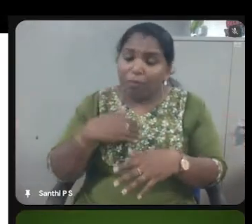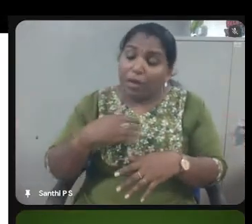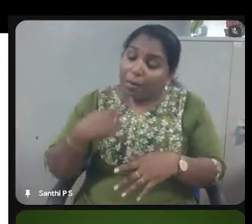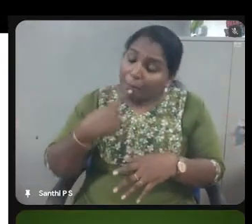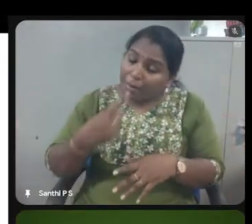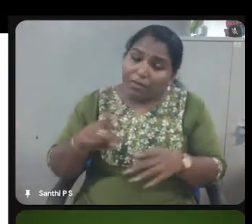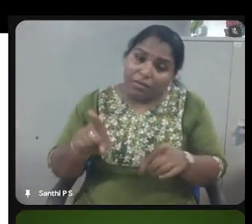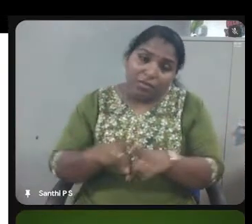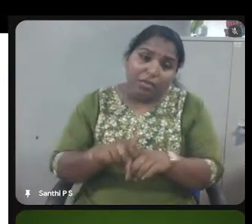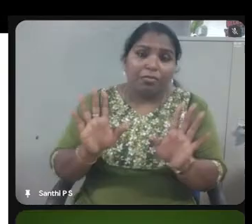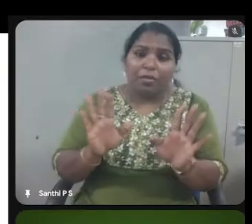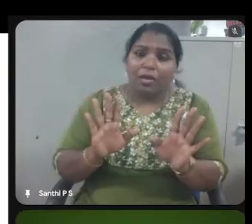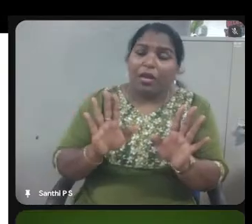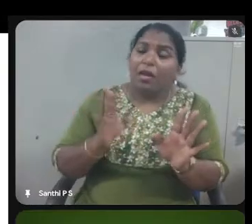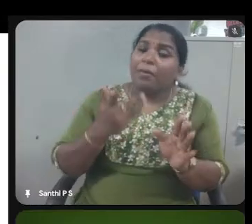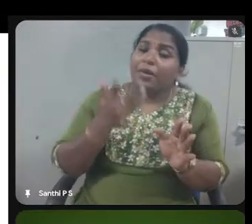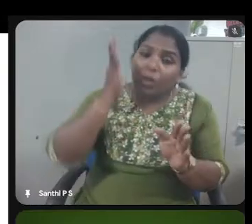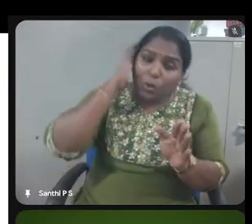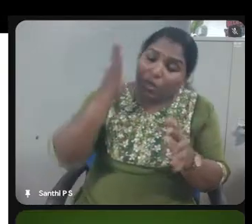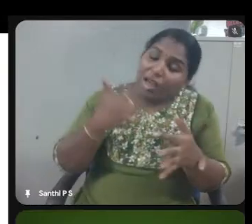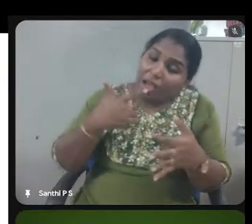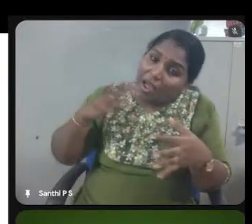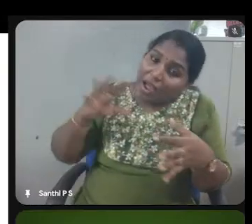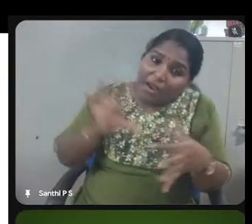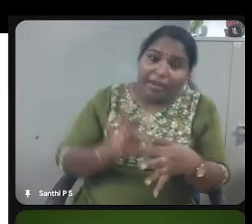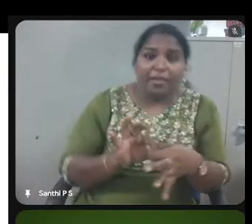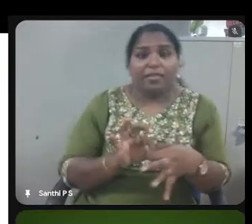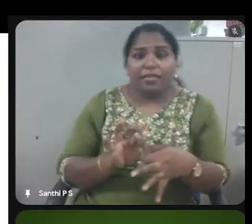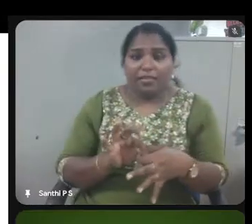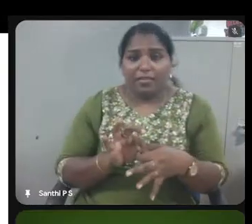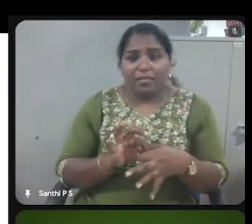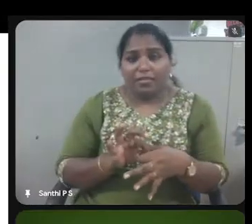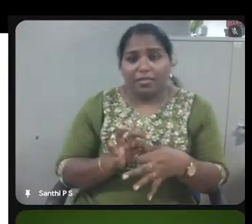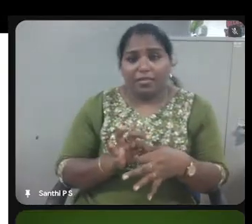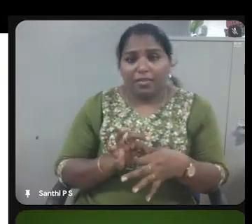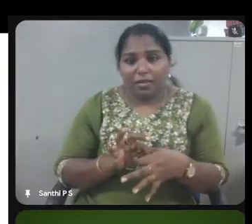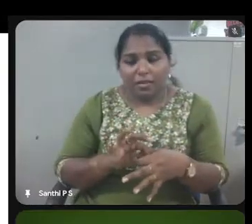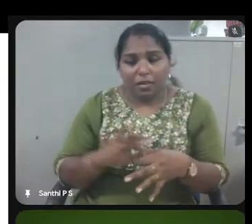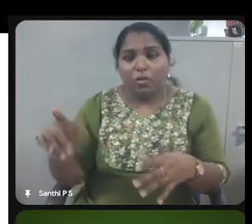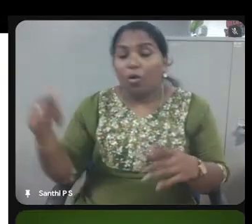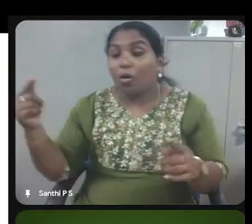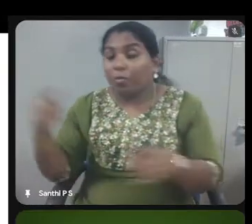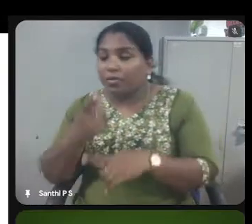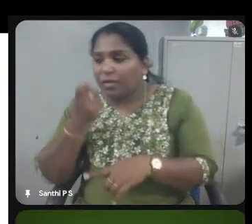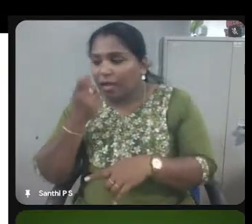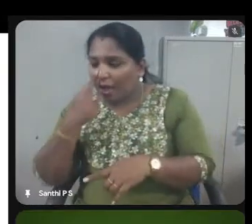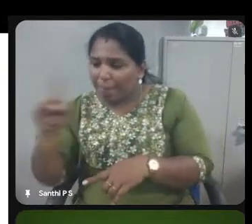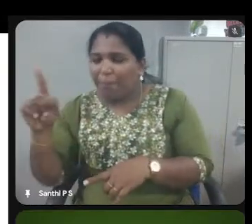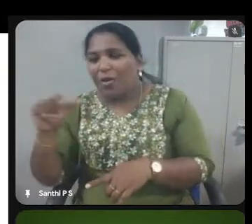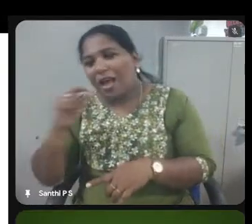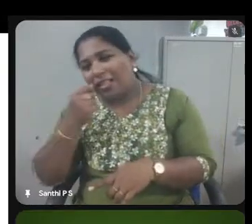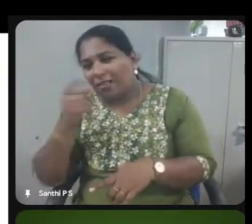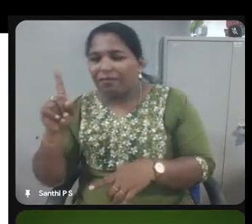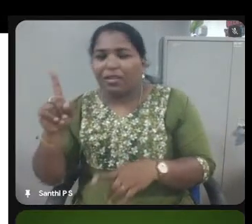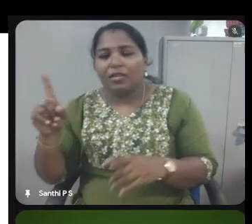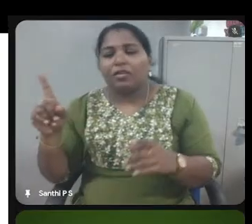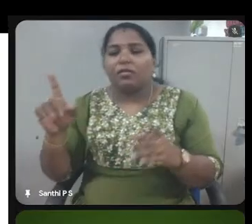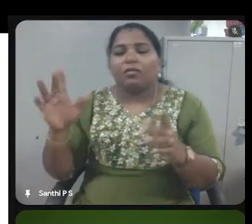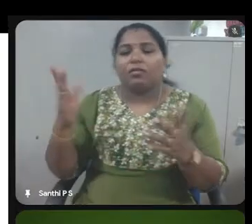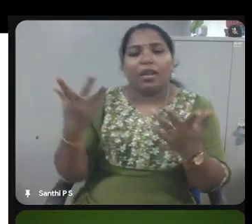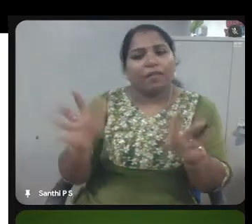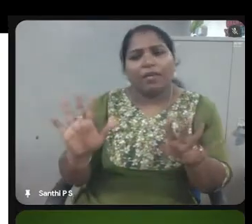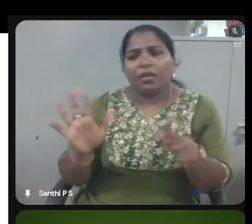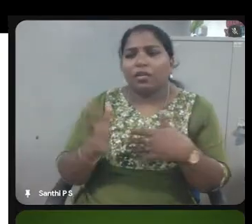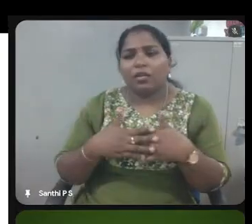ഫോൺ കൊടുത്ത് കുട്ടി അതിനകത്ത് അഡിക്റ്റ് ആക്കി വെക്കുന്ന, അപ്പൊ അത് മറ്റേ പേരന്റിന്, രണ്ടാമത് നിൽക്കുന്ന പേരന്റ്, അമ്മയായാലും അച്ഛനായാലും, അവർക്ക് ഇപ്പൊ